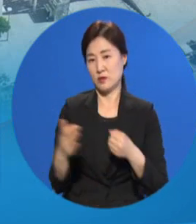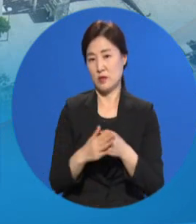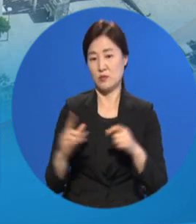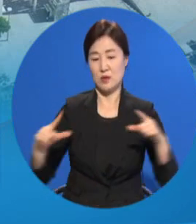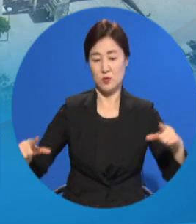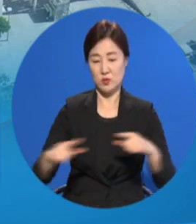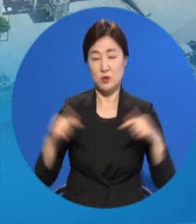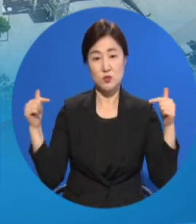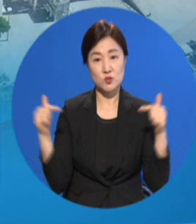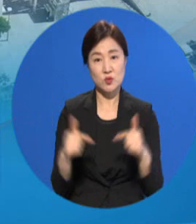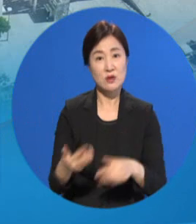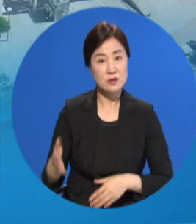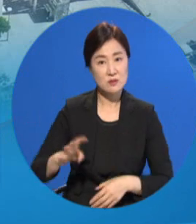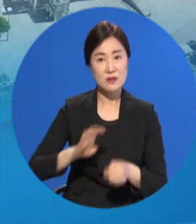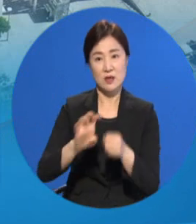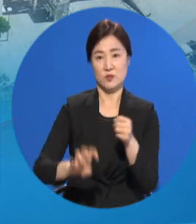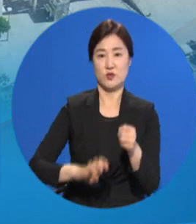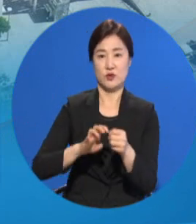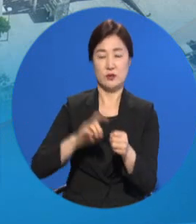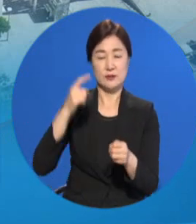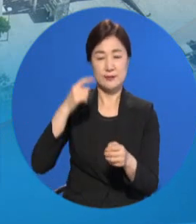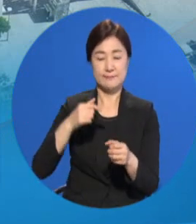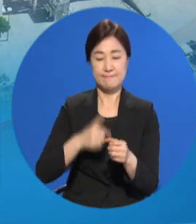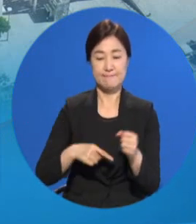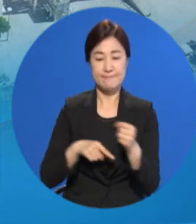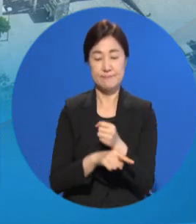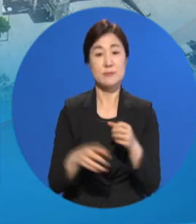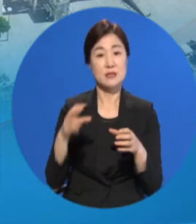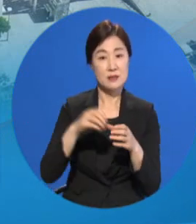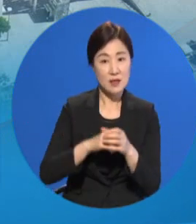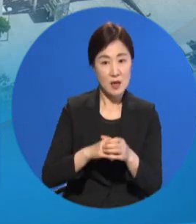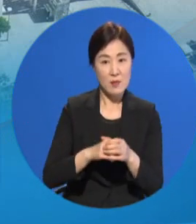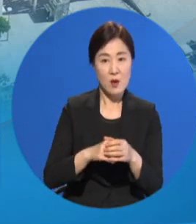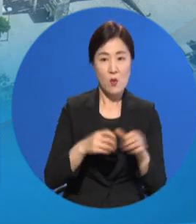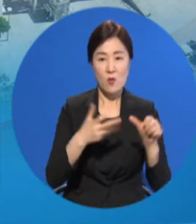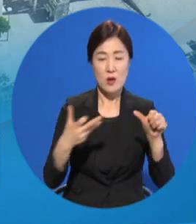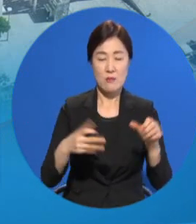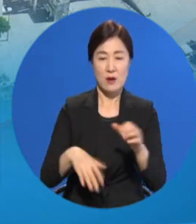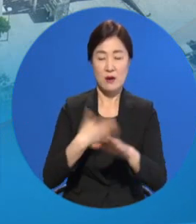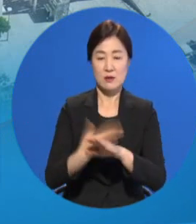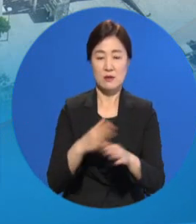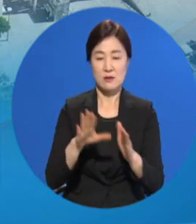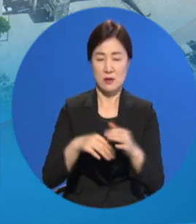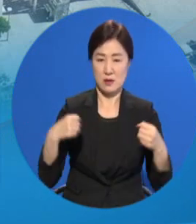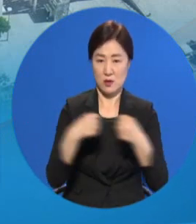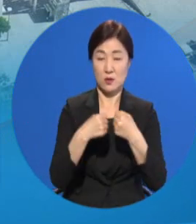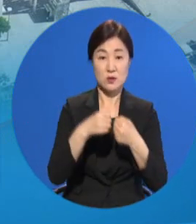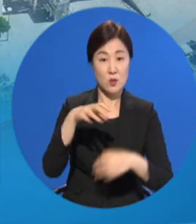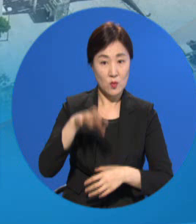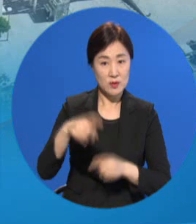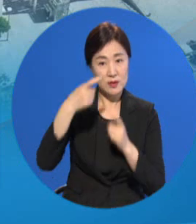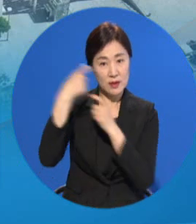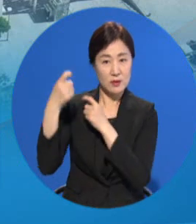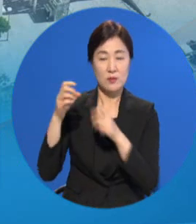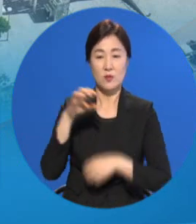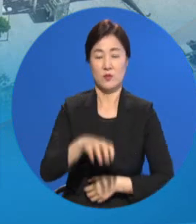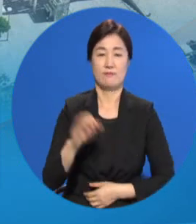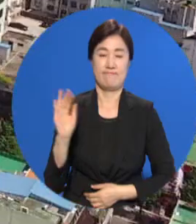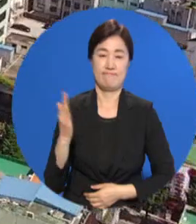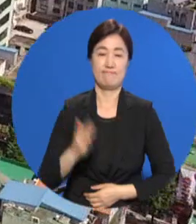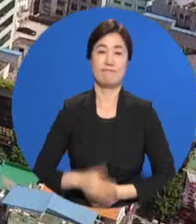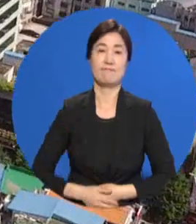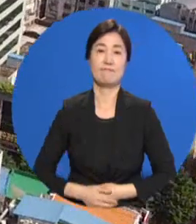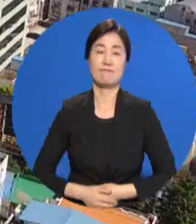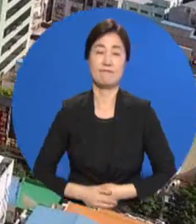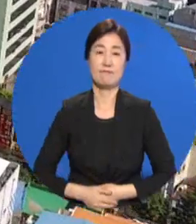큰 의미를 담아 5월 항쟁의 최후 격전지가 기념식장으로 낙점됐습니다. 이계상 기자입니다.